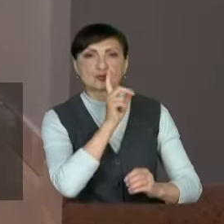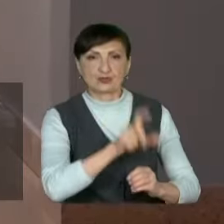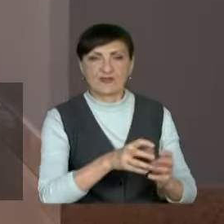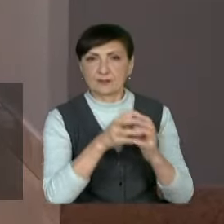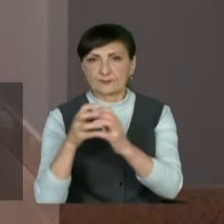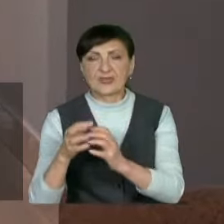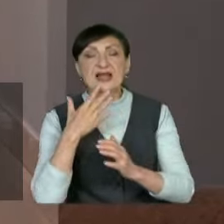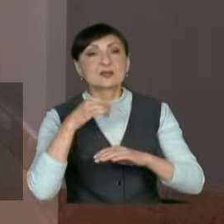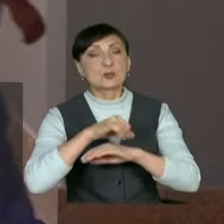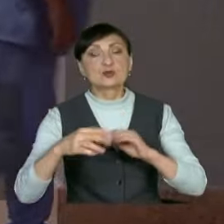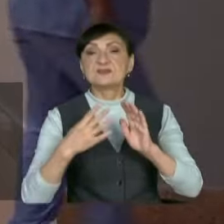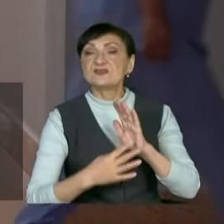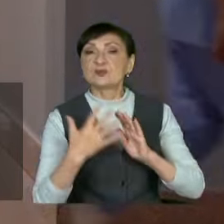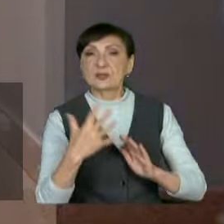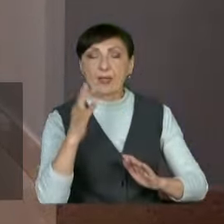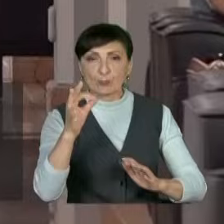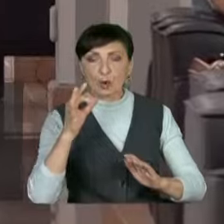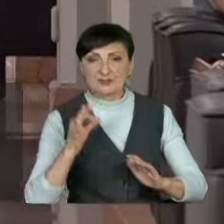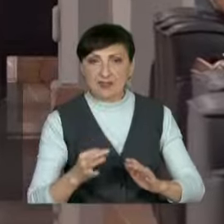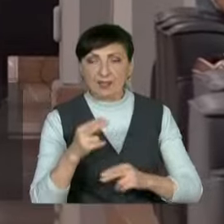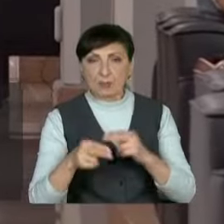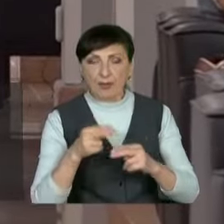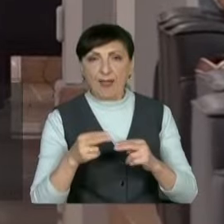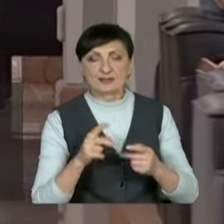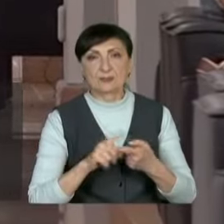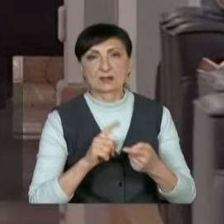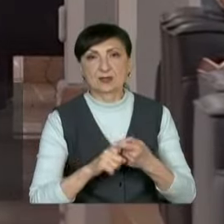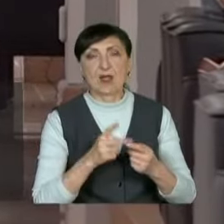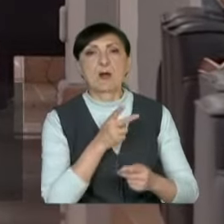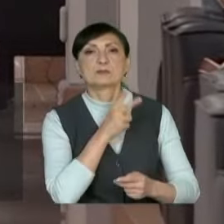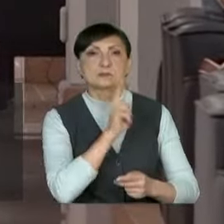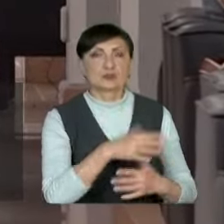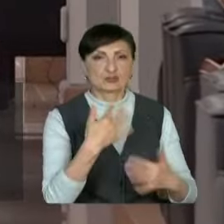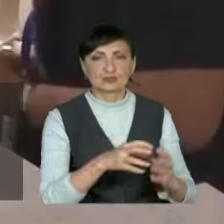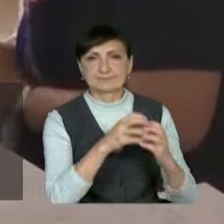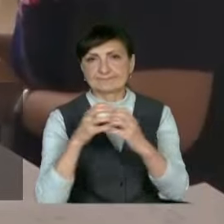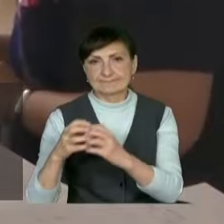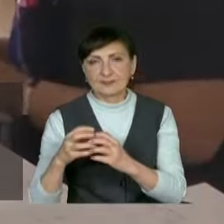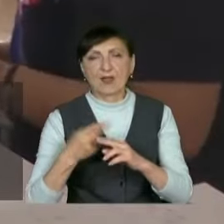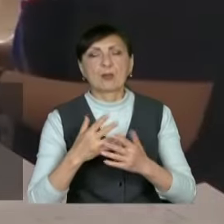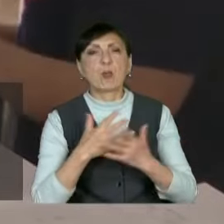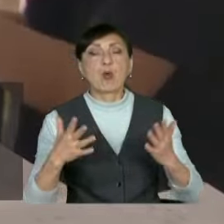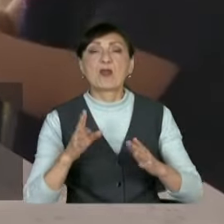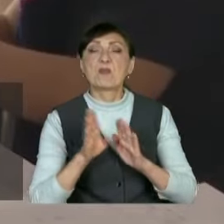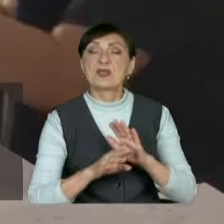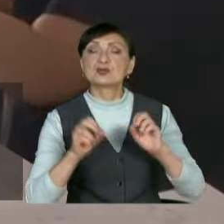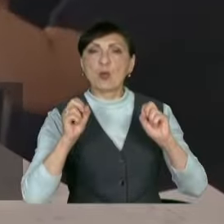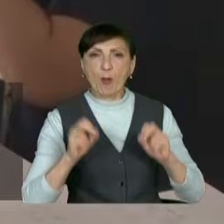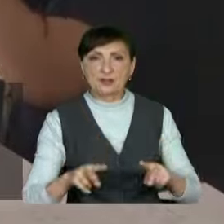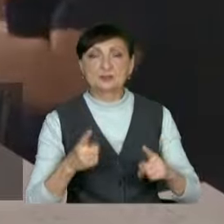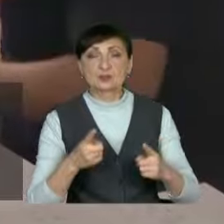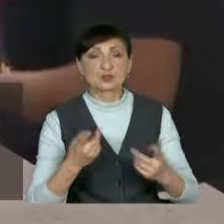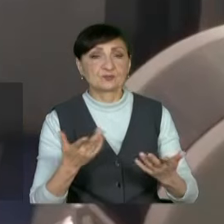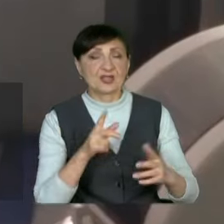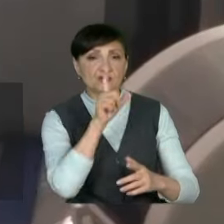За рубежом 95% трансплантации проводятся благодаря посмертному донорству. Это более безопасный метод, так как не